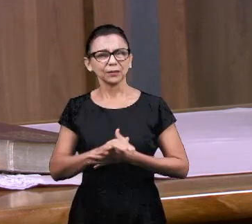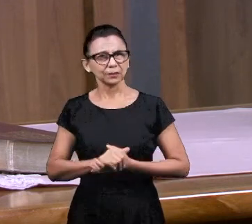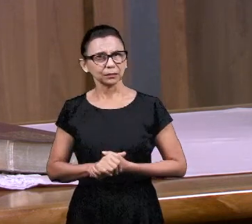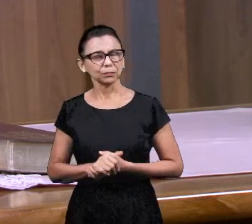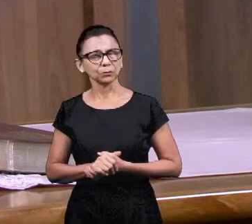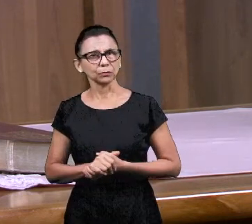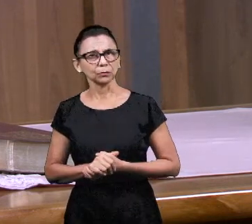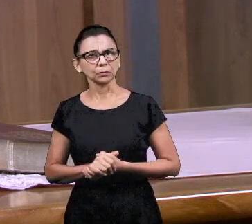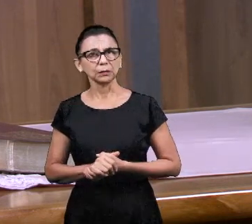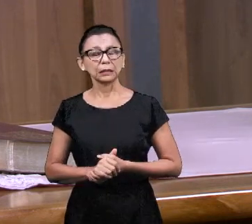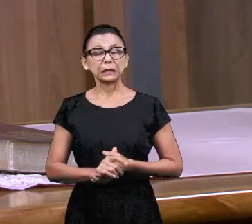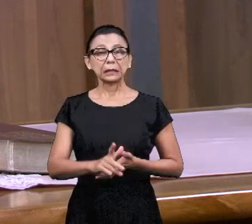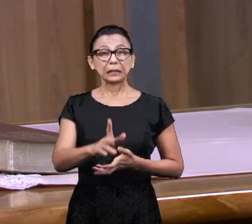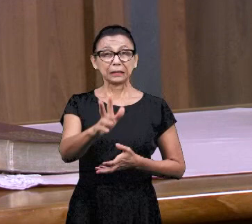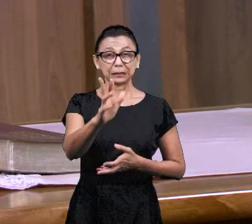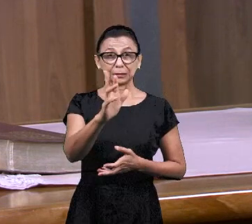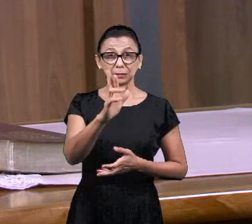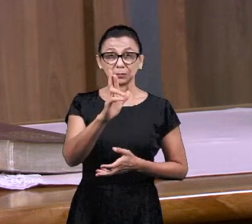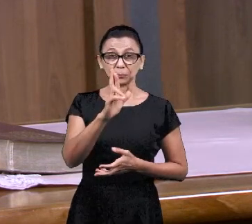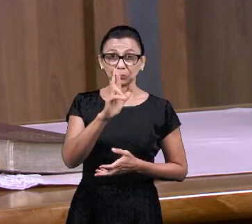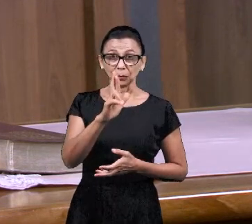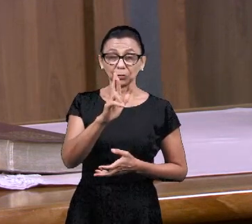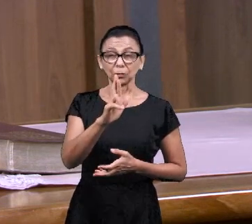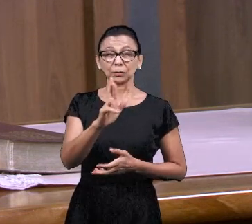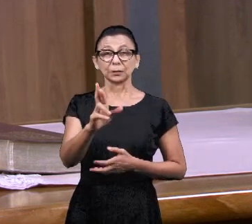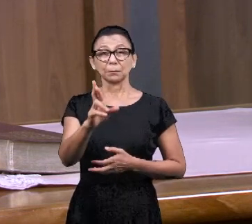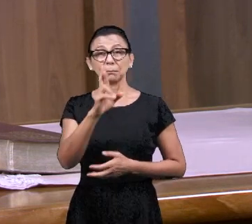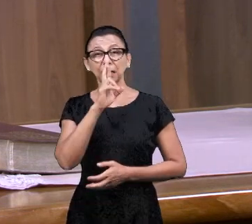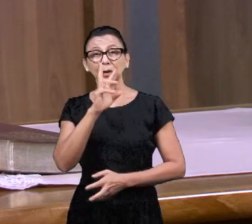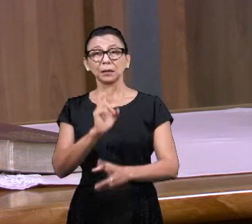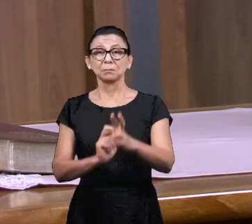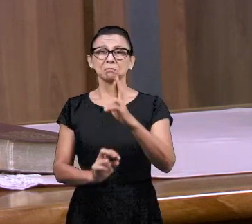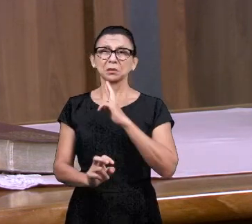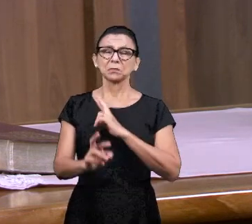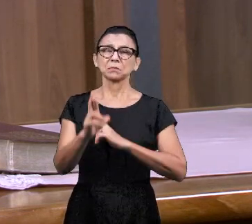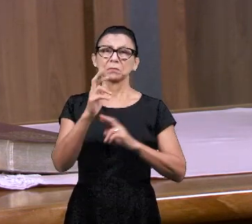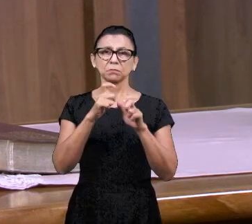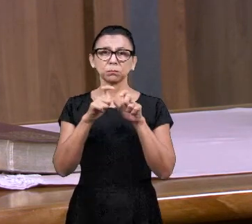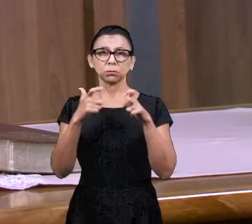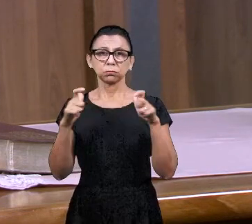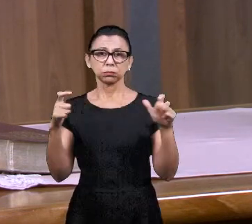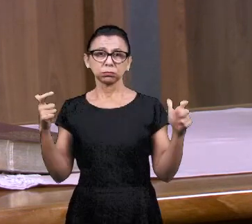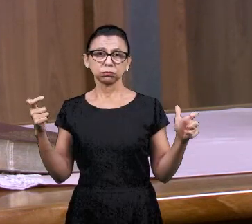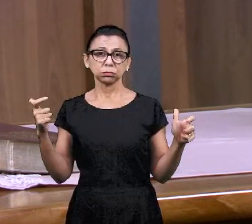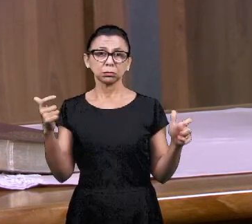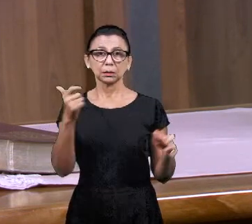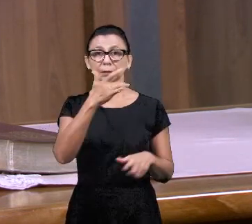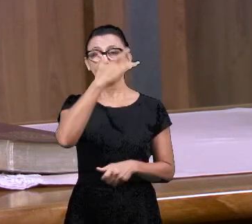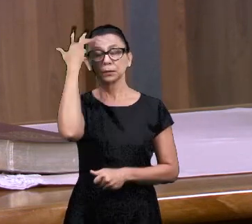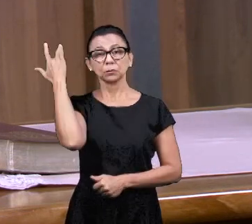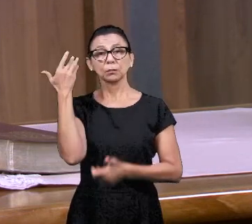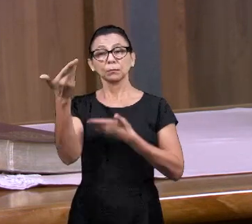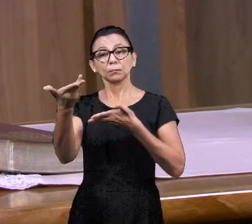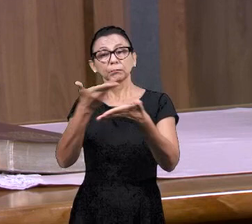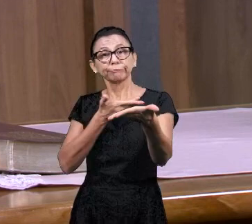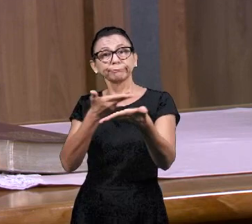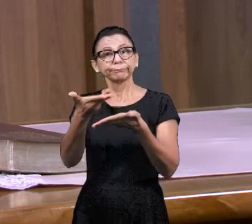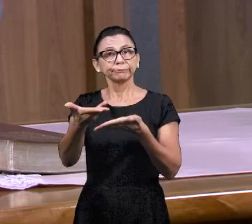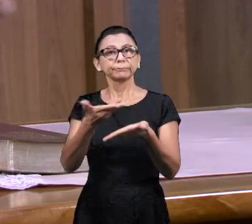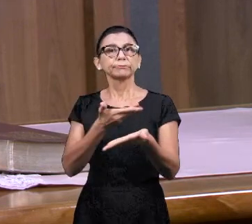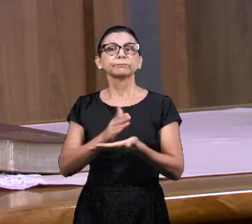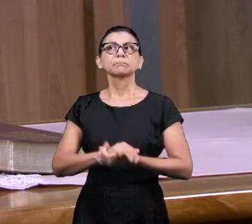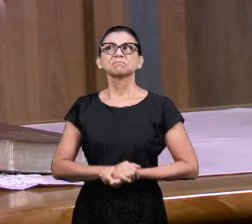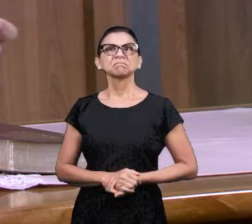volume des réponses et participations, l'intégration des frères et sœurs dans l'école biblique dominicale est quelque chose